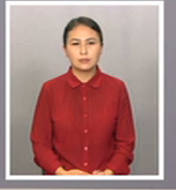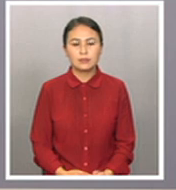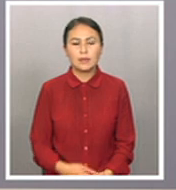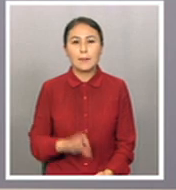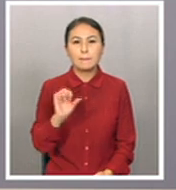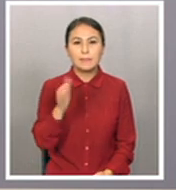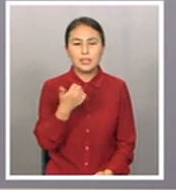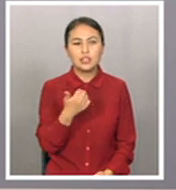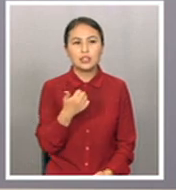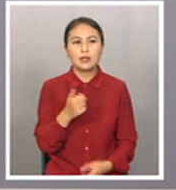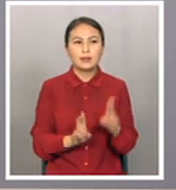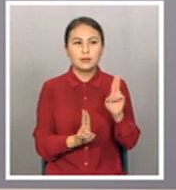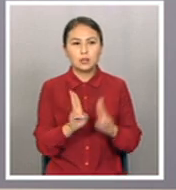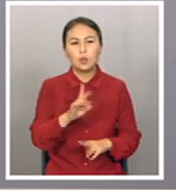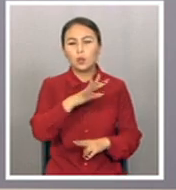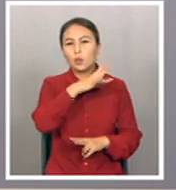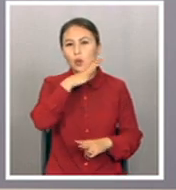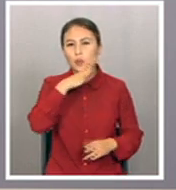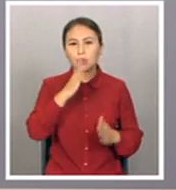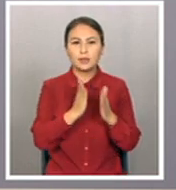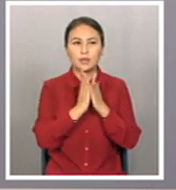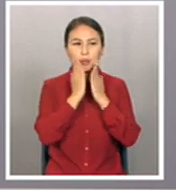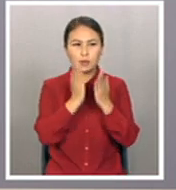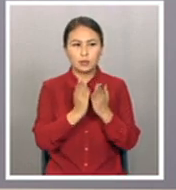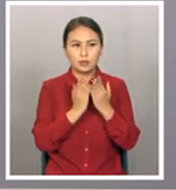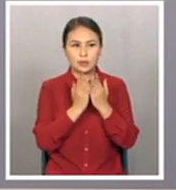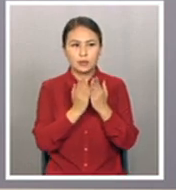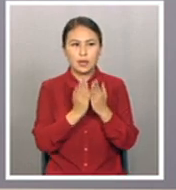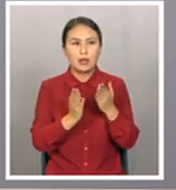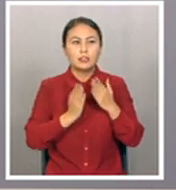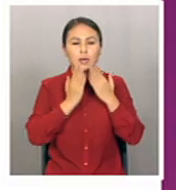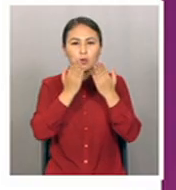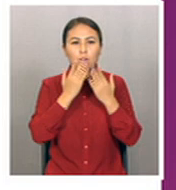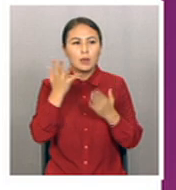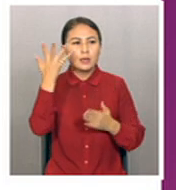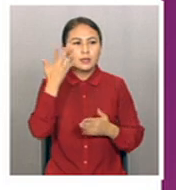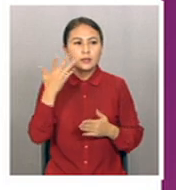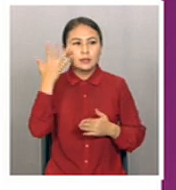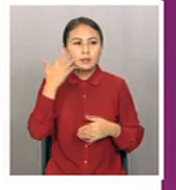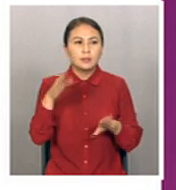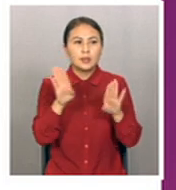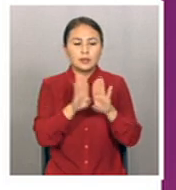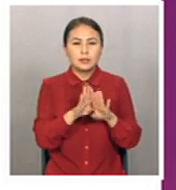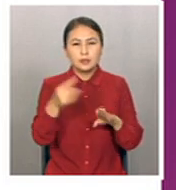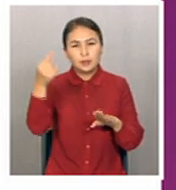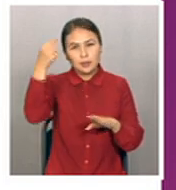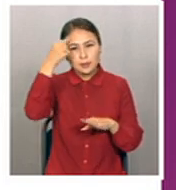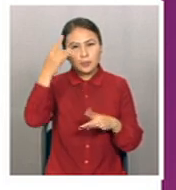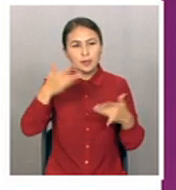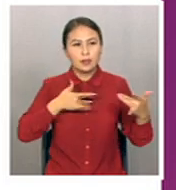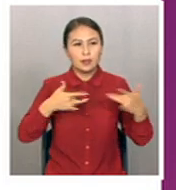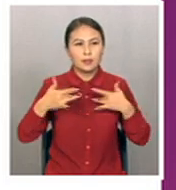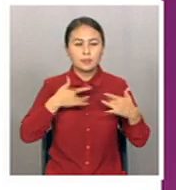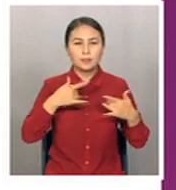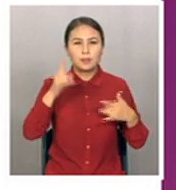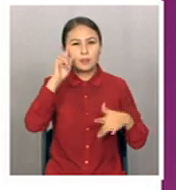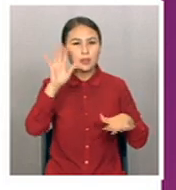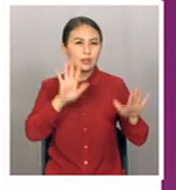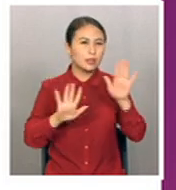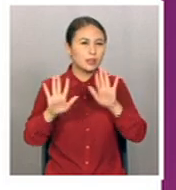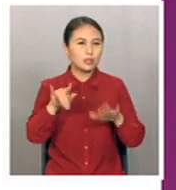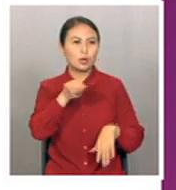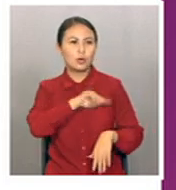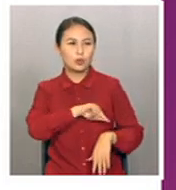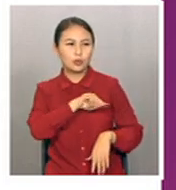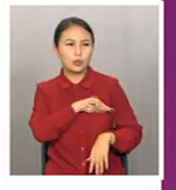Бірінші әдіс – көп кітап оқыңыз. Кітапты оқу барысында миыңызды кейіпкер, оның